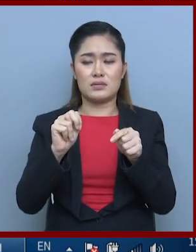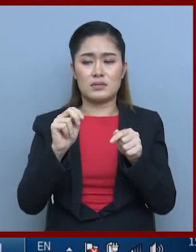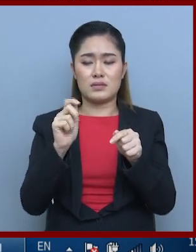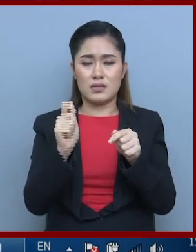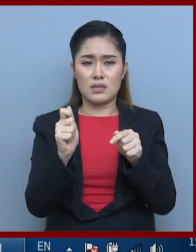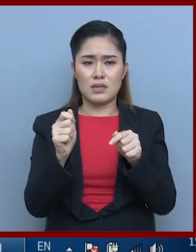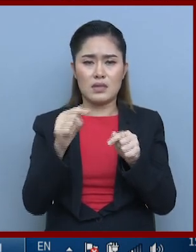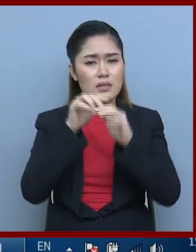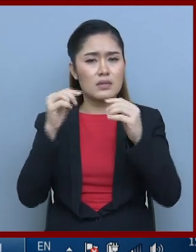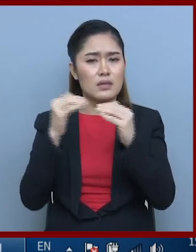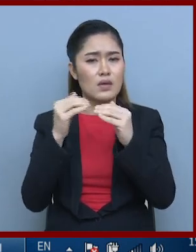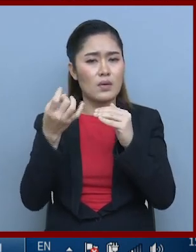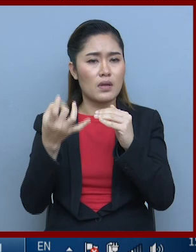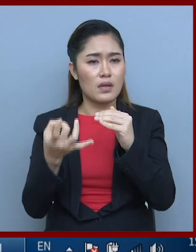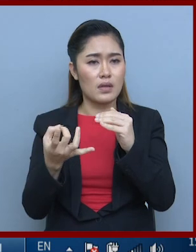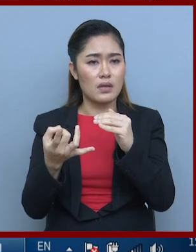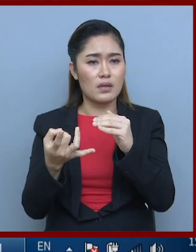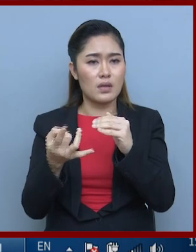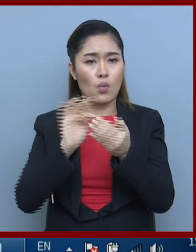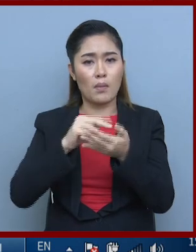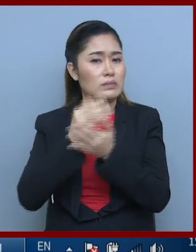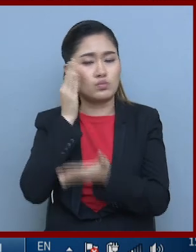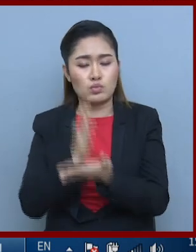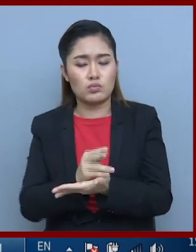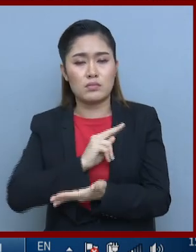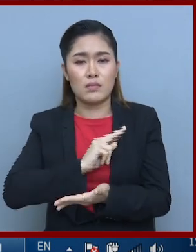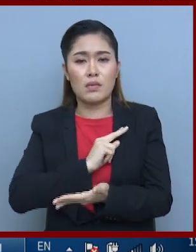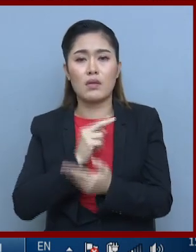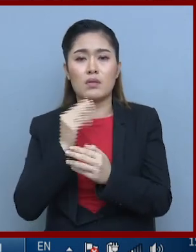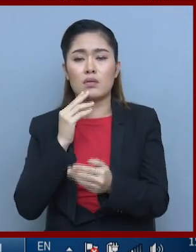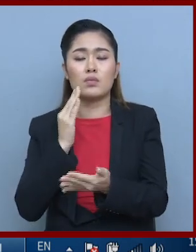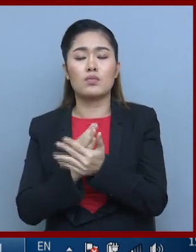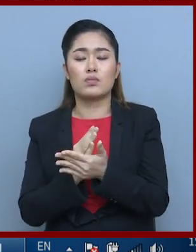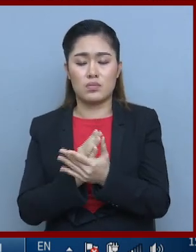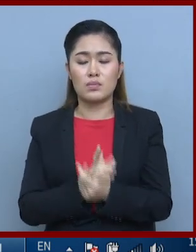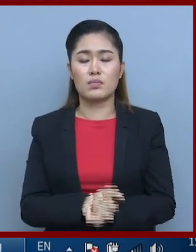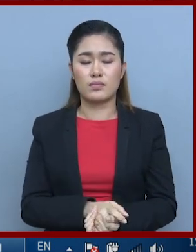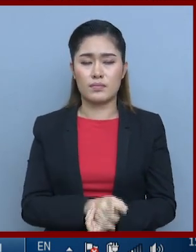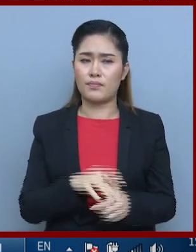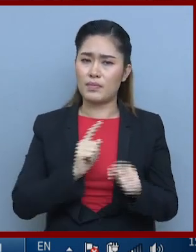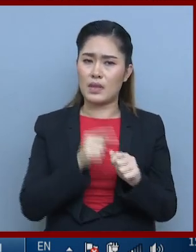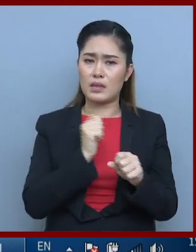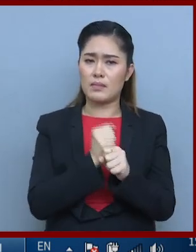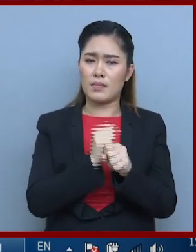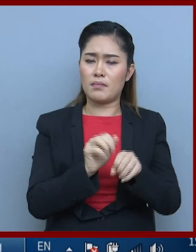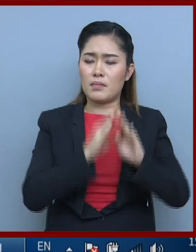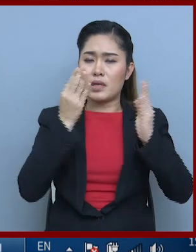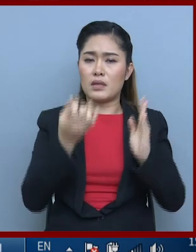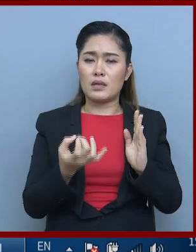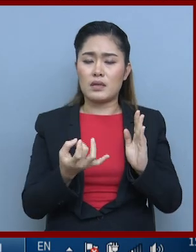ท่ากับอะไรครับเท่ากับ false หยุดการทำงานของตัวเองหยุดการทำงานของตัวเองแต่ไปเปิดอะไร